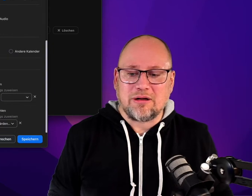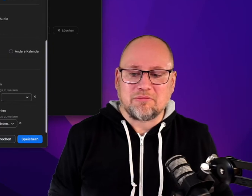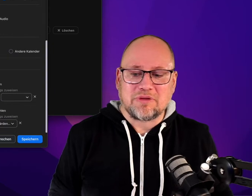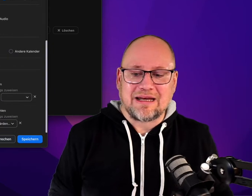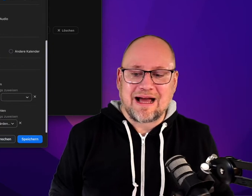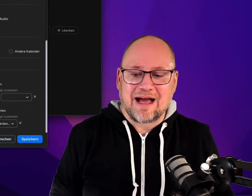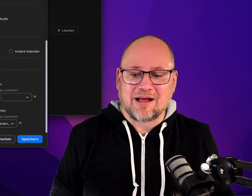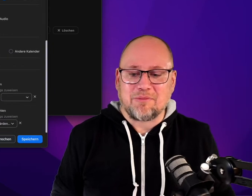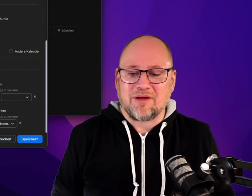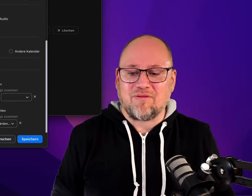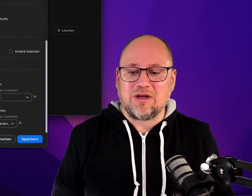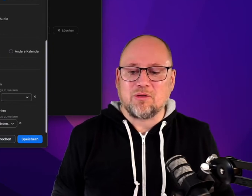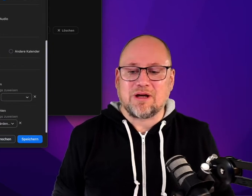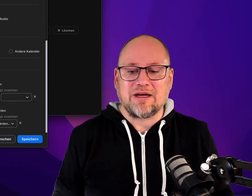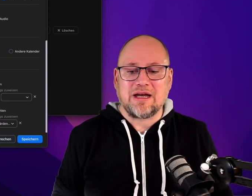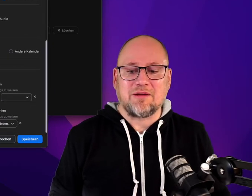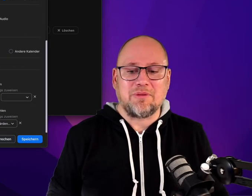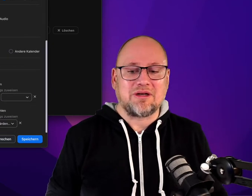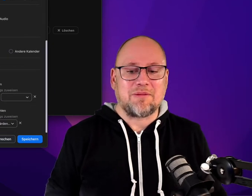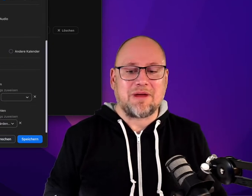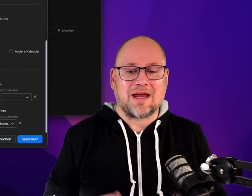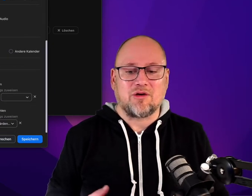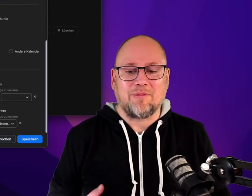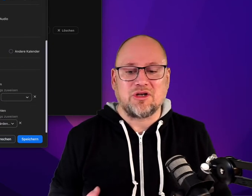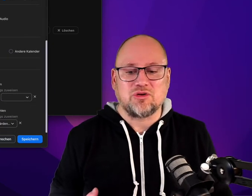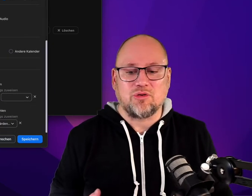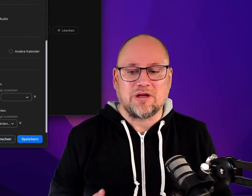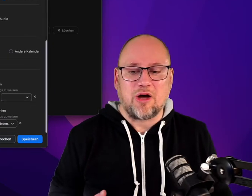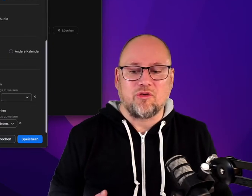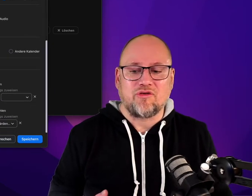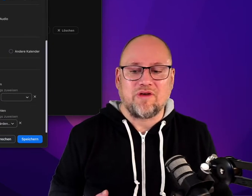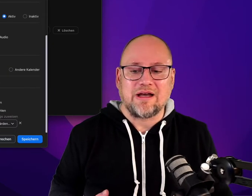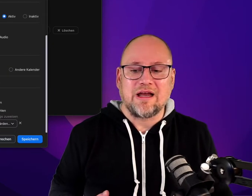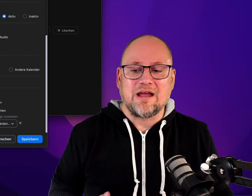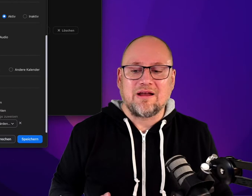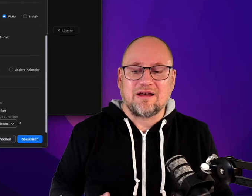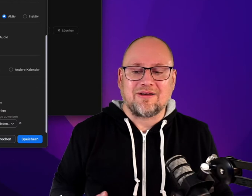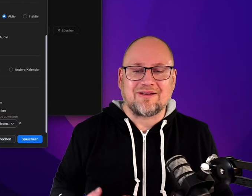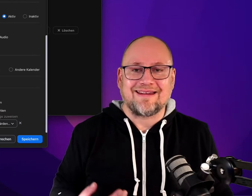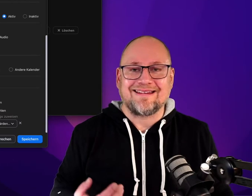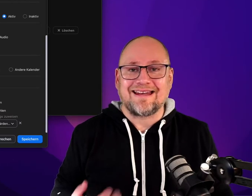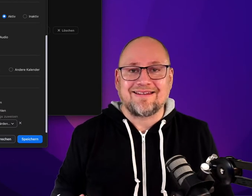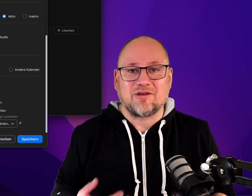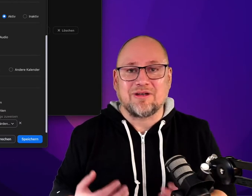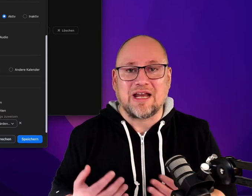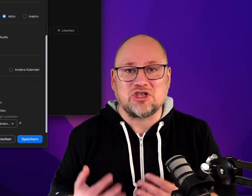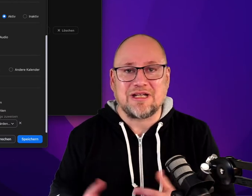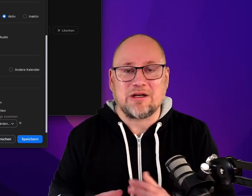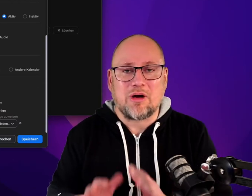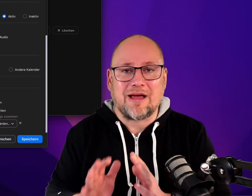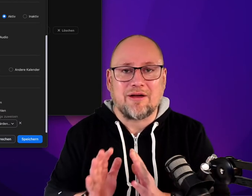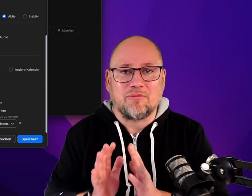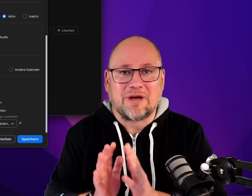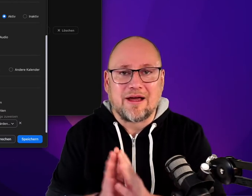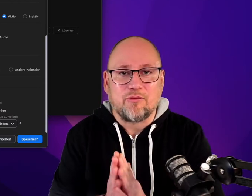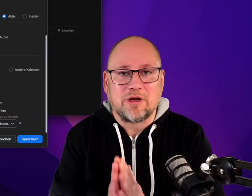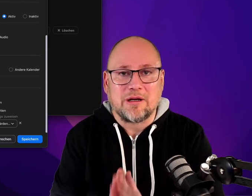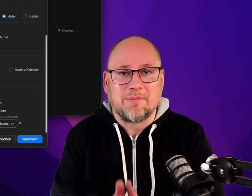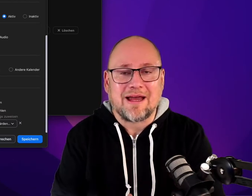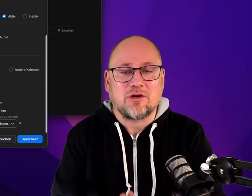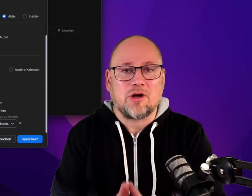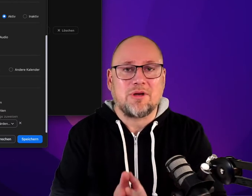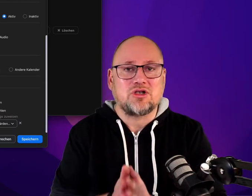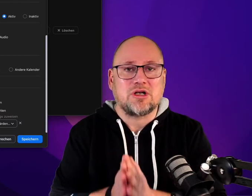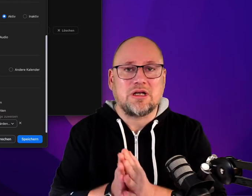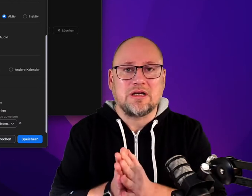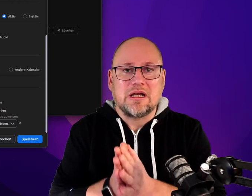den Haken bei Videokanälen mit Gebärdendolmetschen unten auswählen, dass das gesetzt ist. dann steht auch nachher für